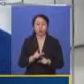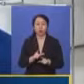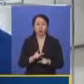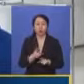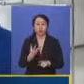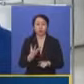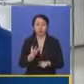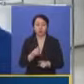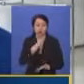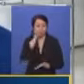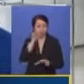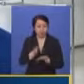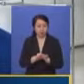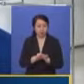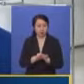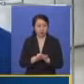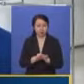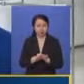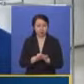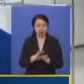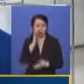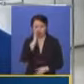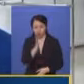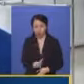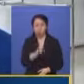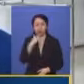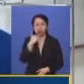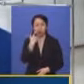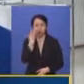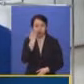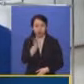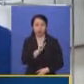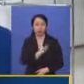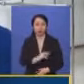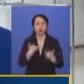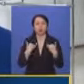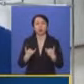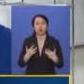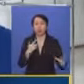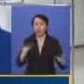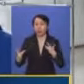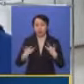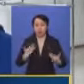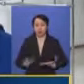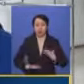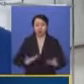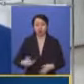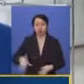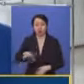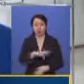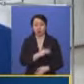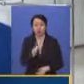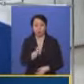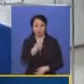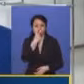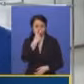стороны, еще ответственность. Ой, в будущем, когда еще будешь работать, сейчас я в театр как пойду, все будут смотреть.